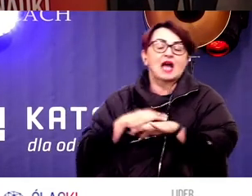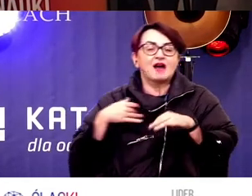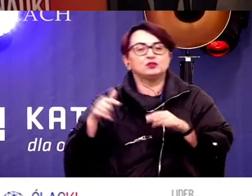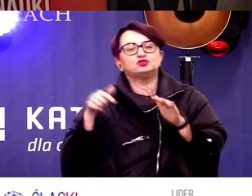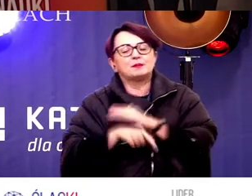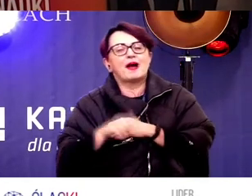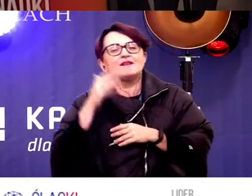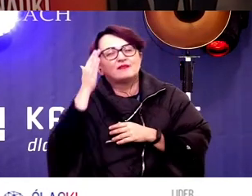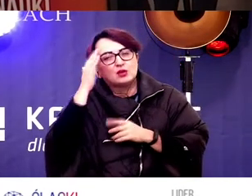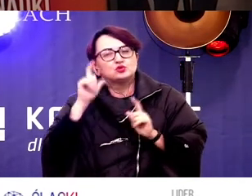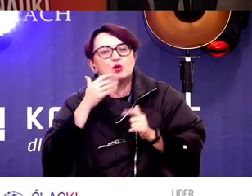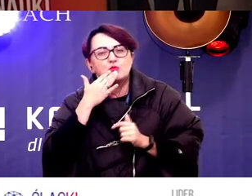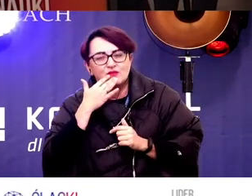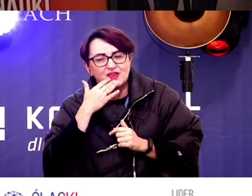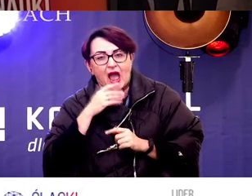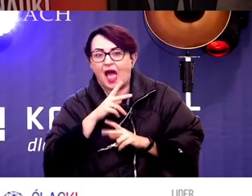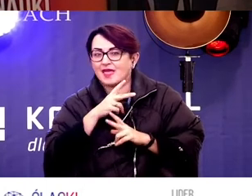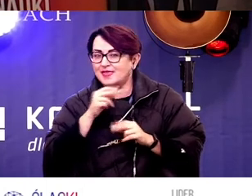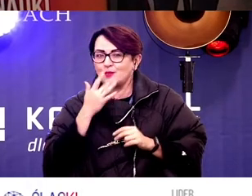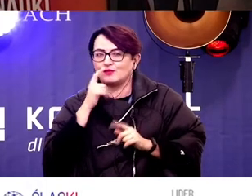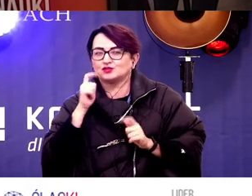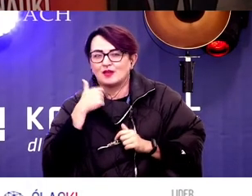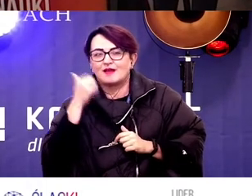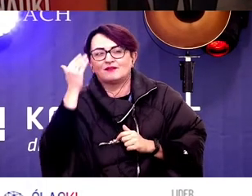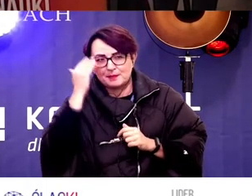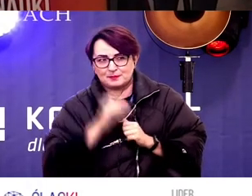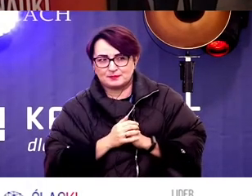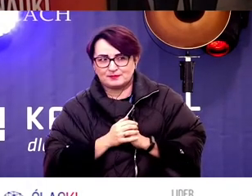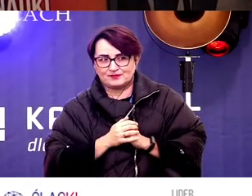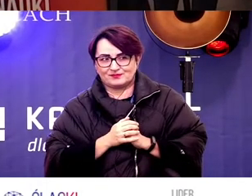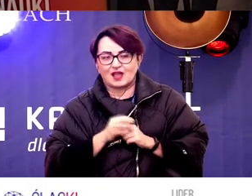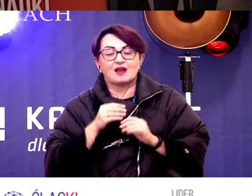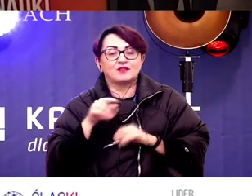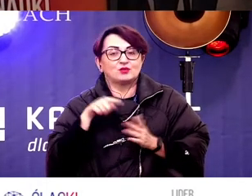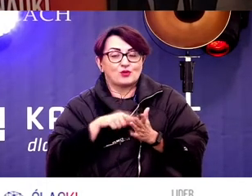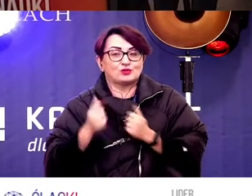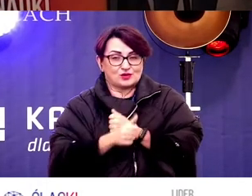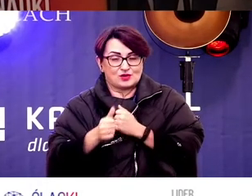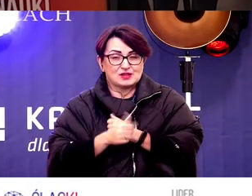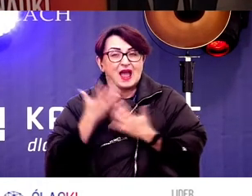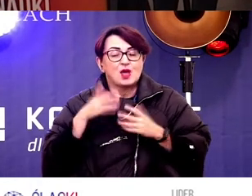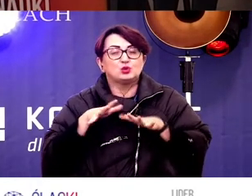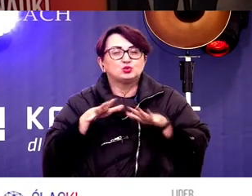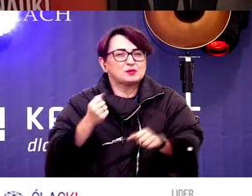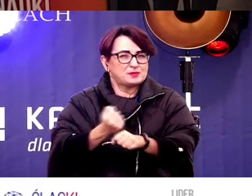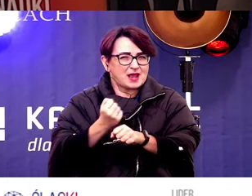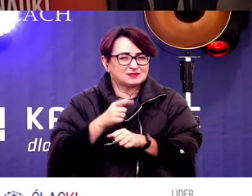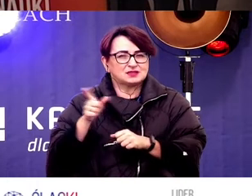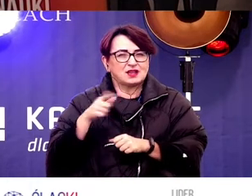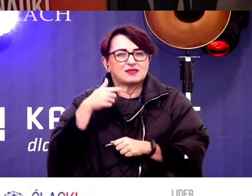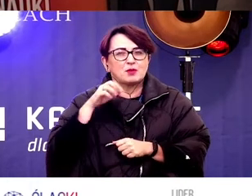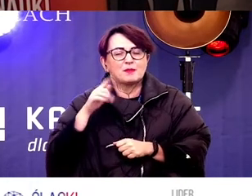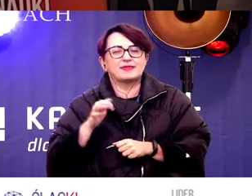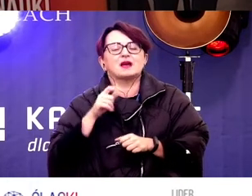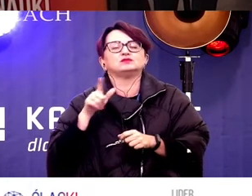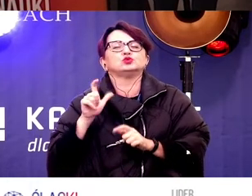trzeba wiedzieć, co się mówi i nie mówić, co się wie. W większości czasu na tym to polega, ale bardzo dużo pracy dyplomatycznej polega